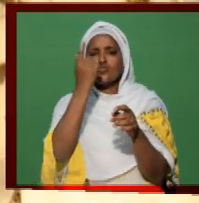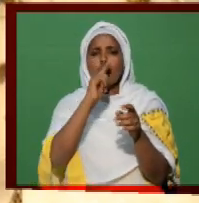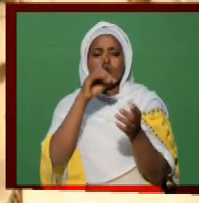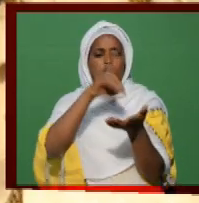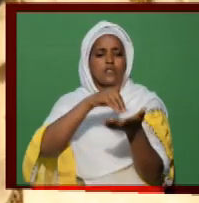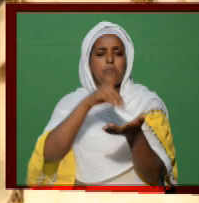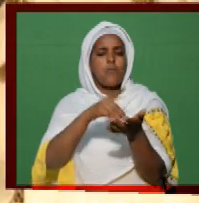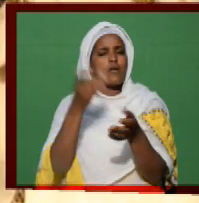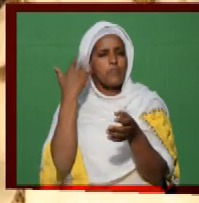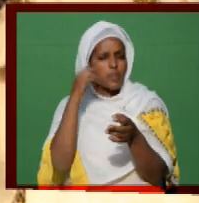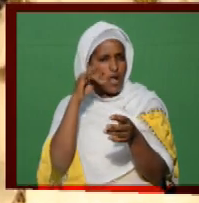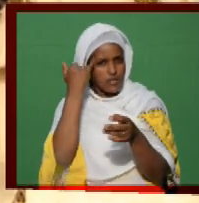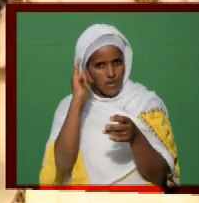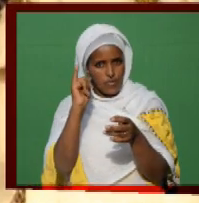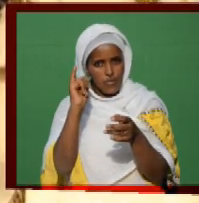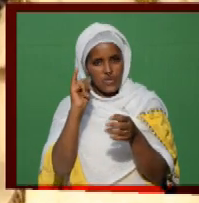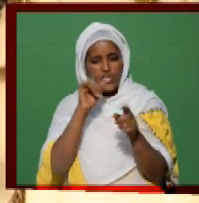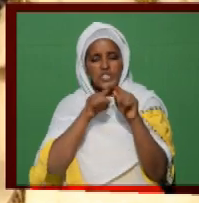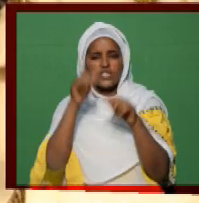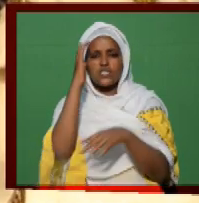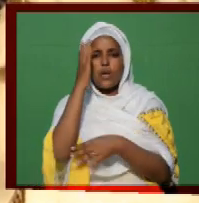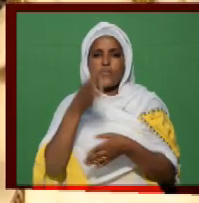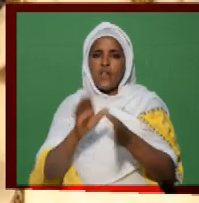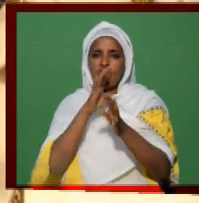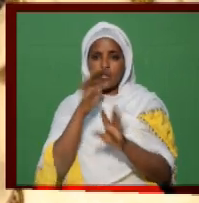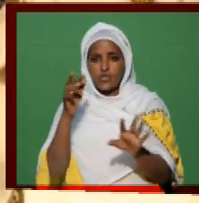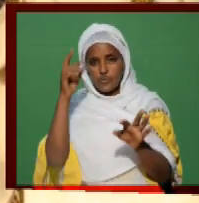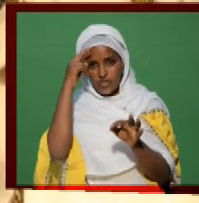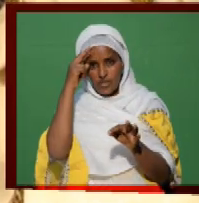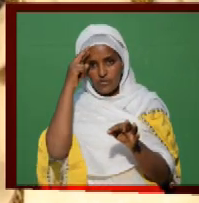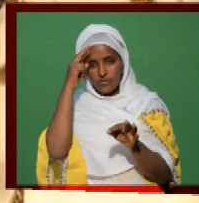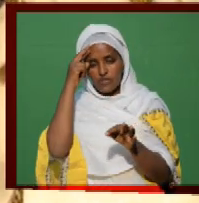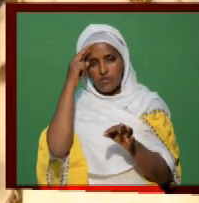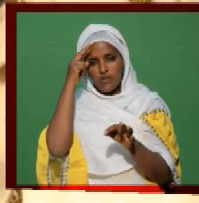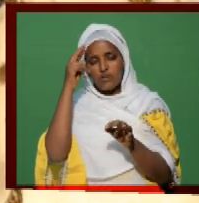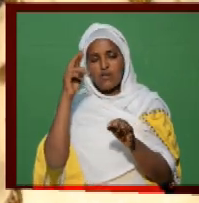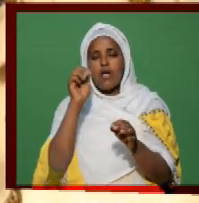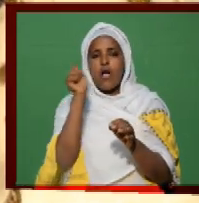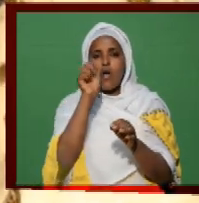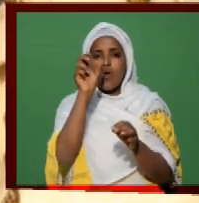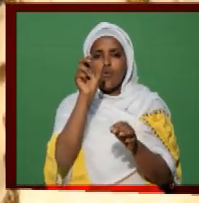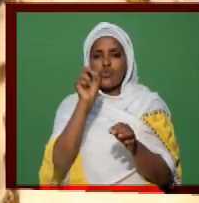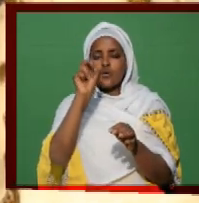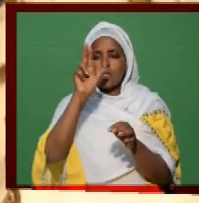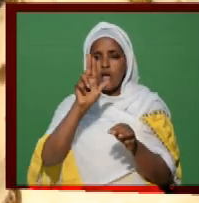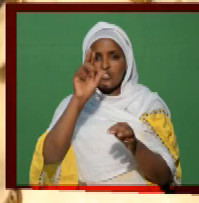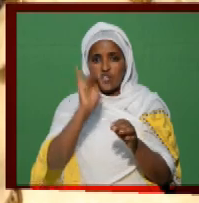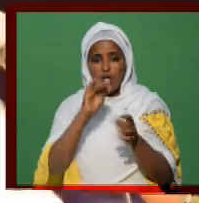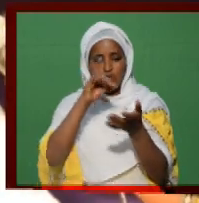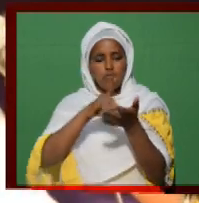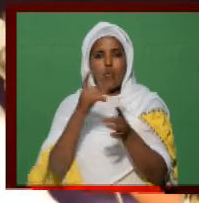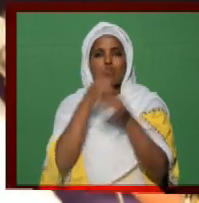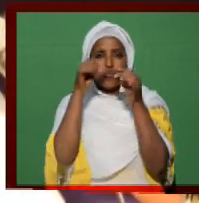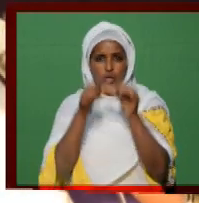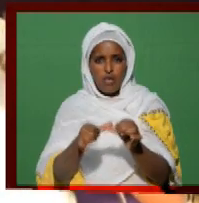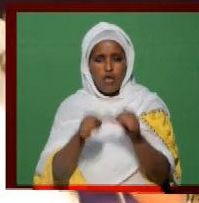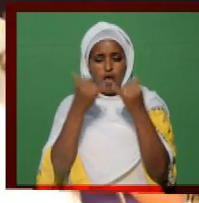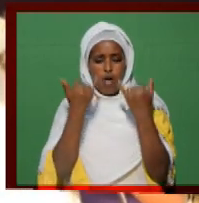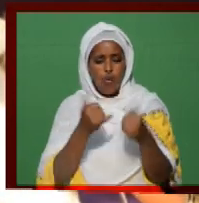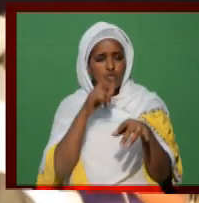ከተማ ለማድረግ ነው ቆርቆሮት ነበር ይሉናል። ግን እግዚአብሔር ሳይፈቅድ ቀረና የአውራጃ ከተማ ሆኖ ነው